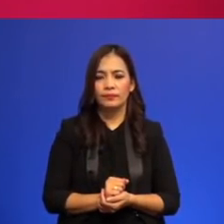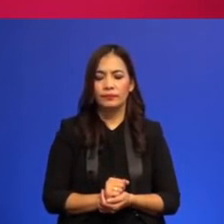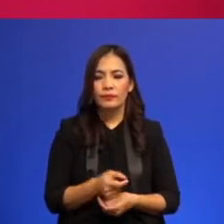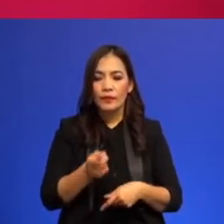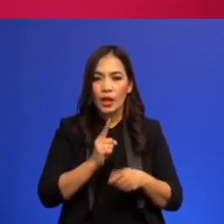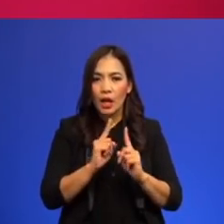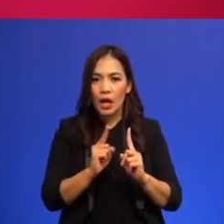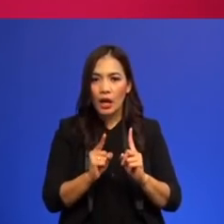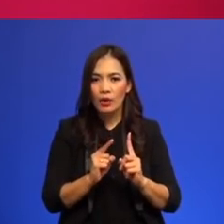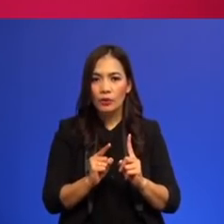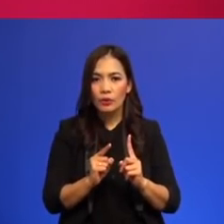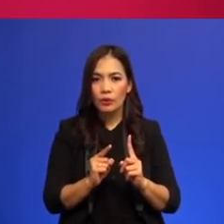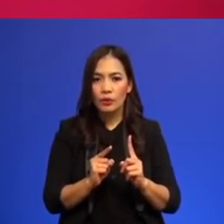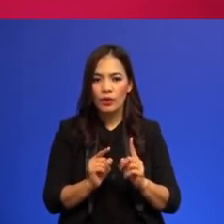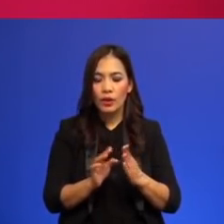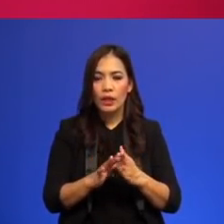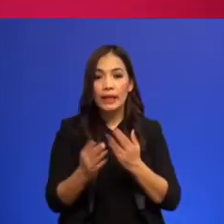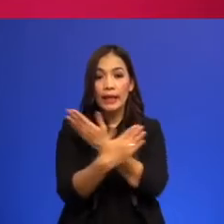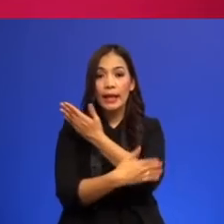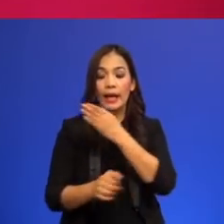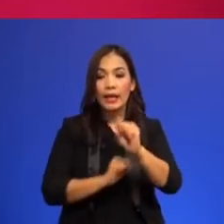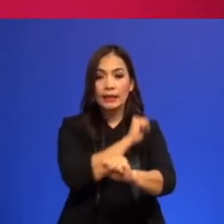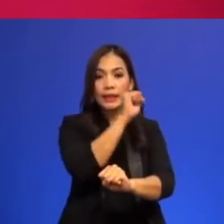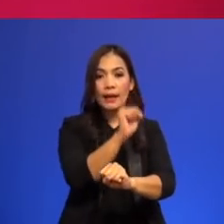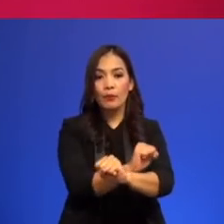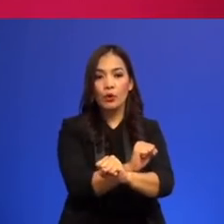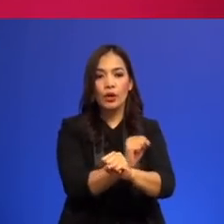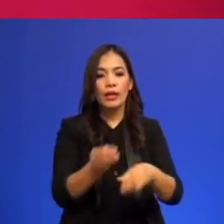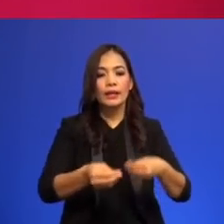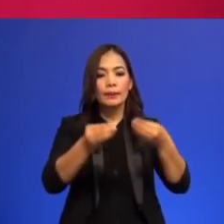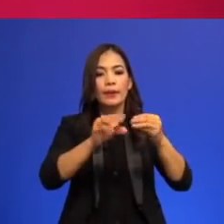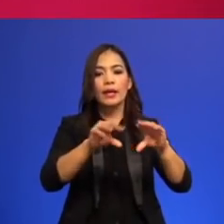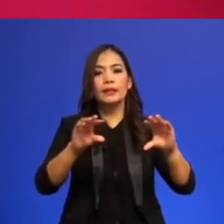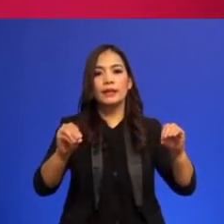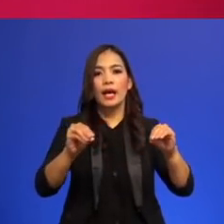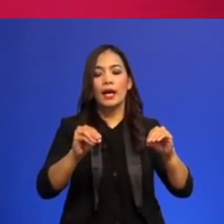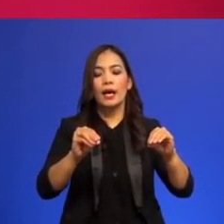Kalau di Singapura orang-orang tua diberi pekerjaan.